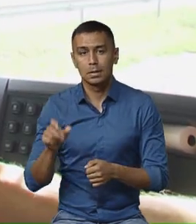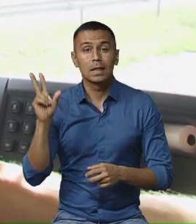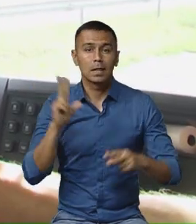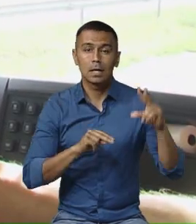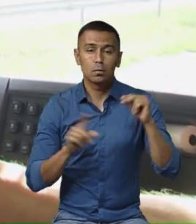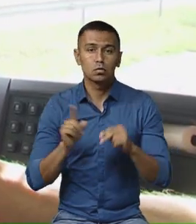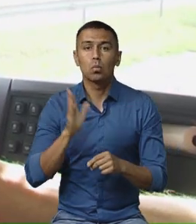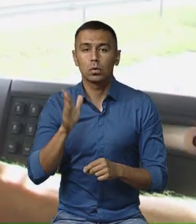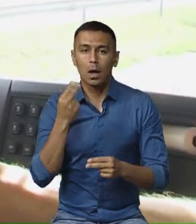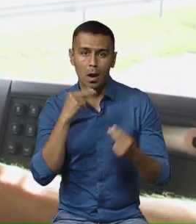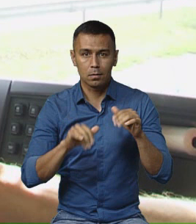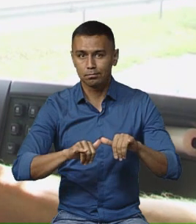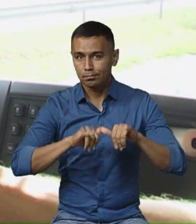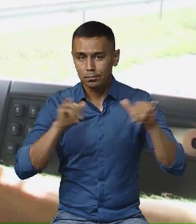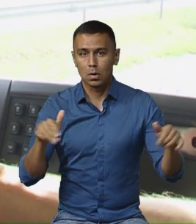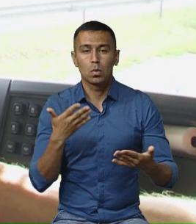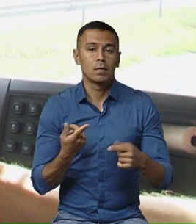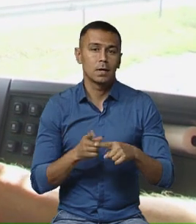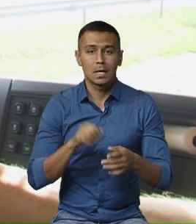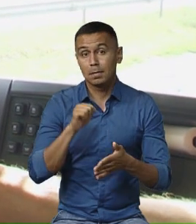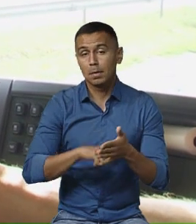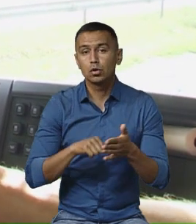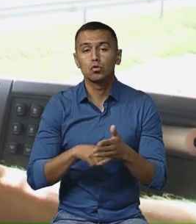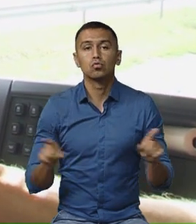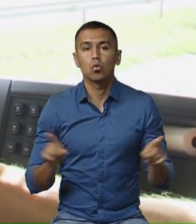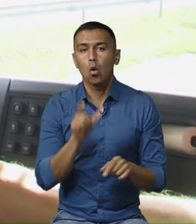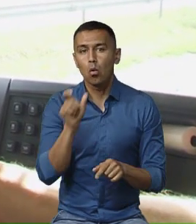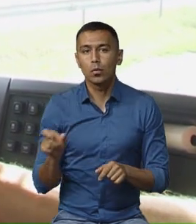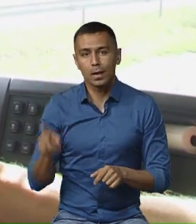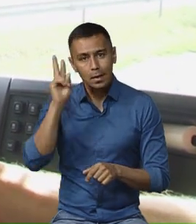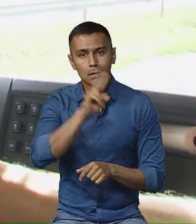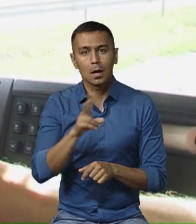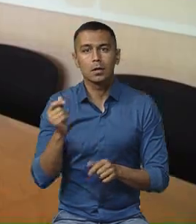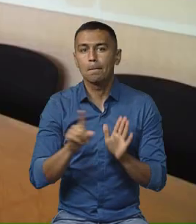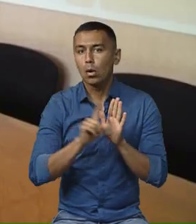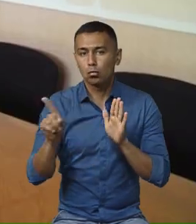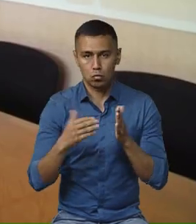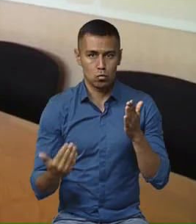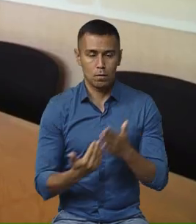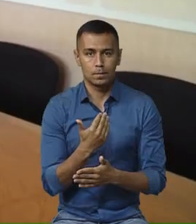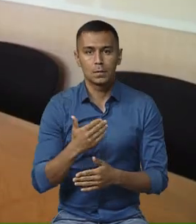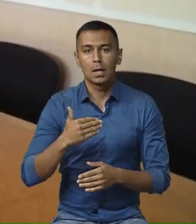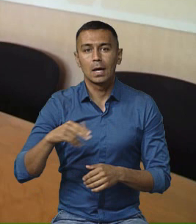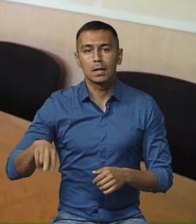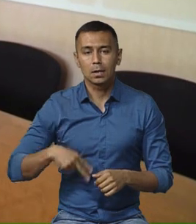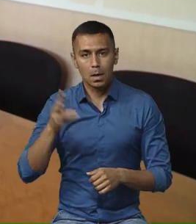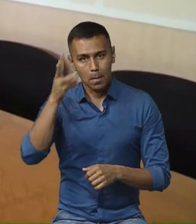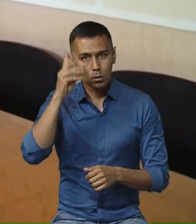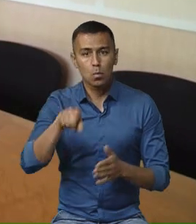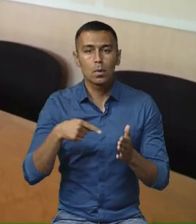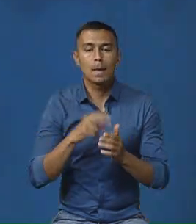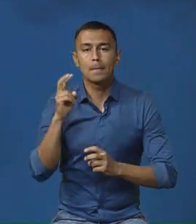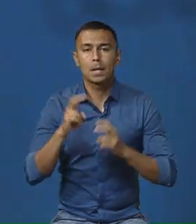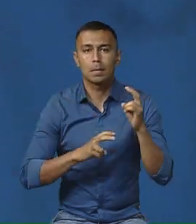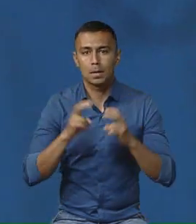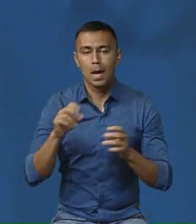що буде на краще. Можливо, це з причин, що люди не знають, що маршрут новий. За словами директора Хмельницького комунального